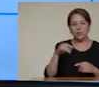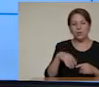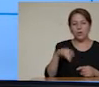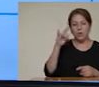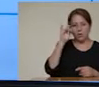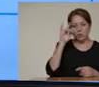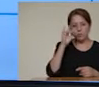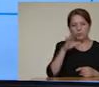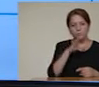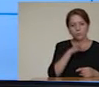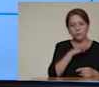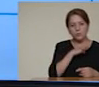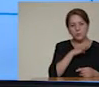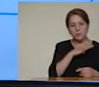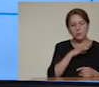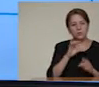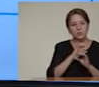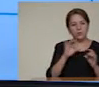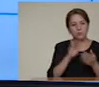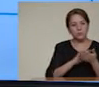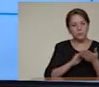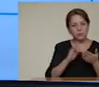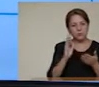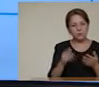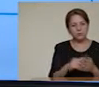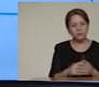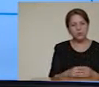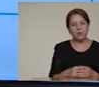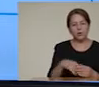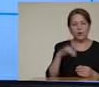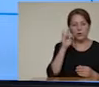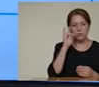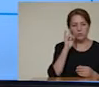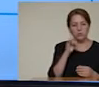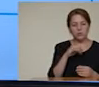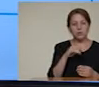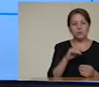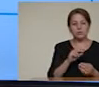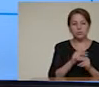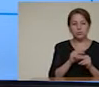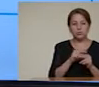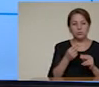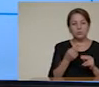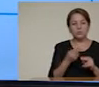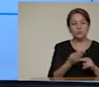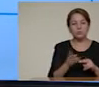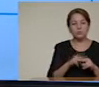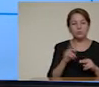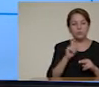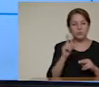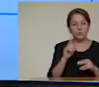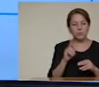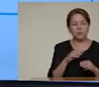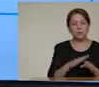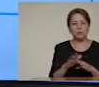xatoliklarni izohlab chiqasiz. Va xatoliklarni tuzatish uchun nimalar qilindi?